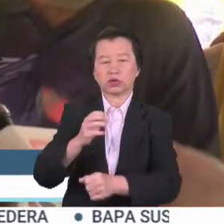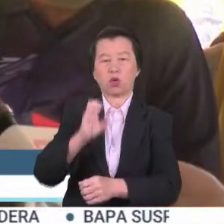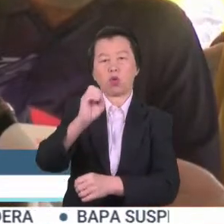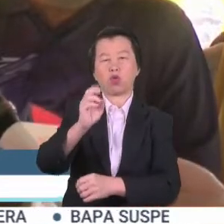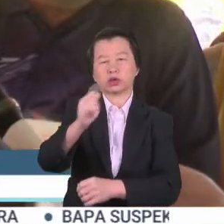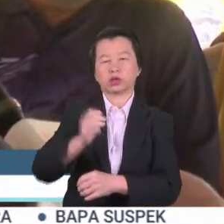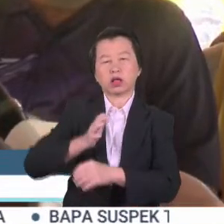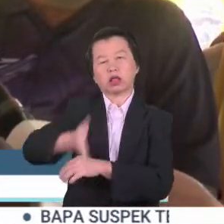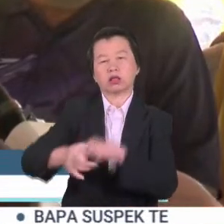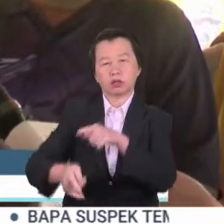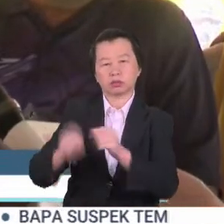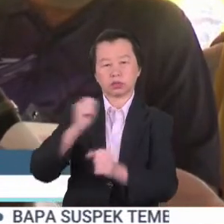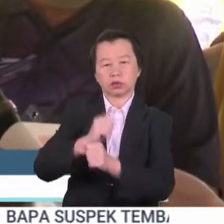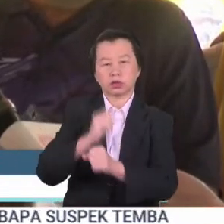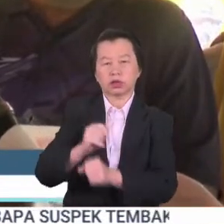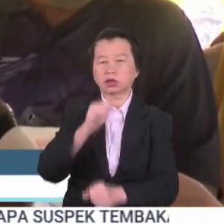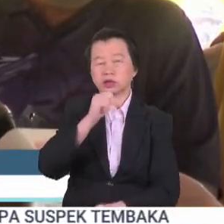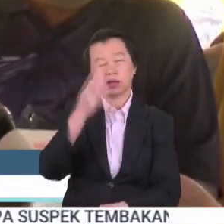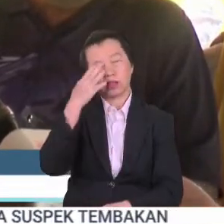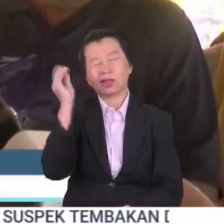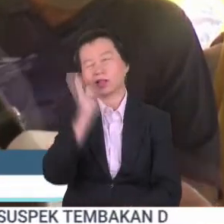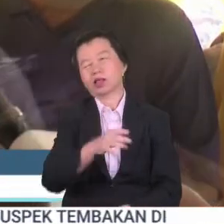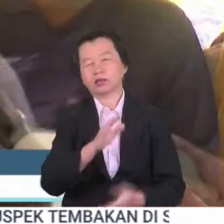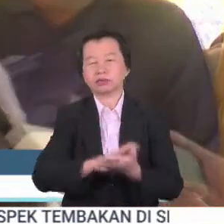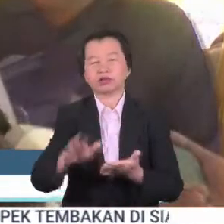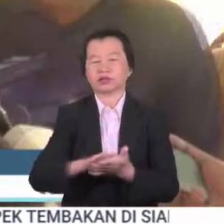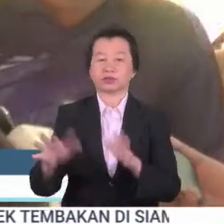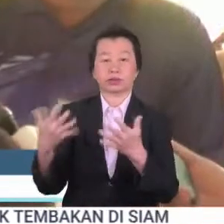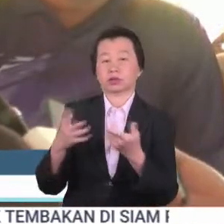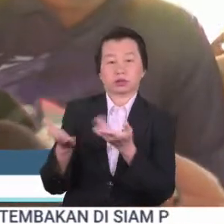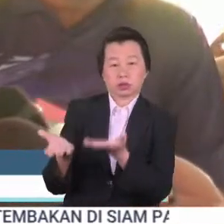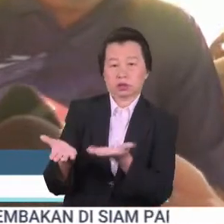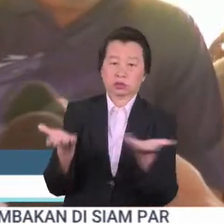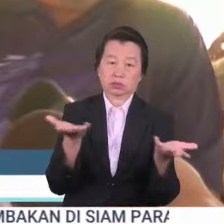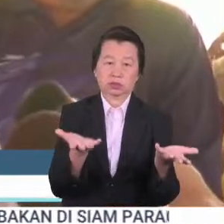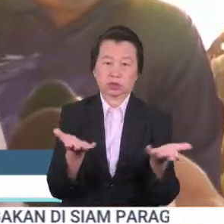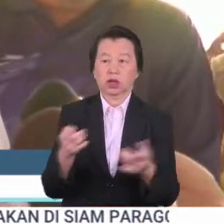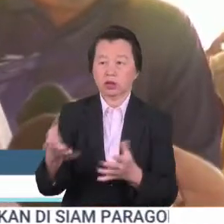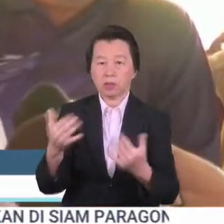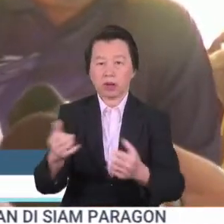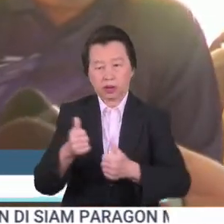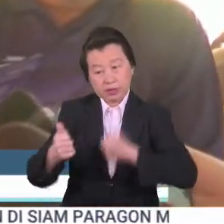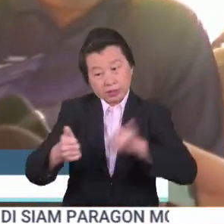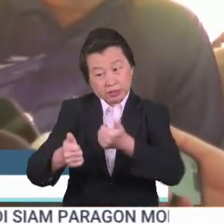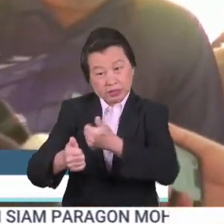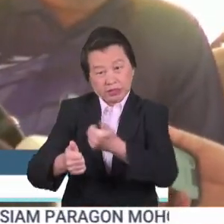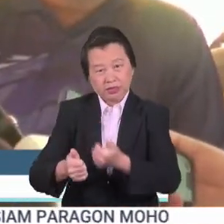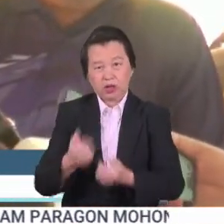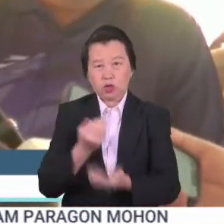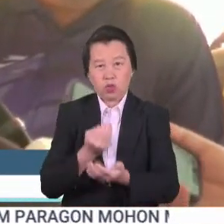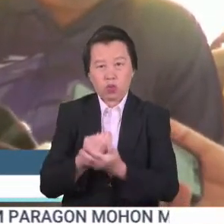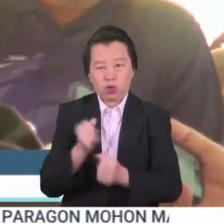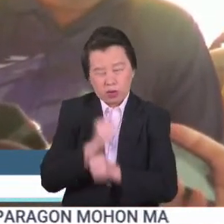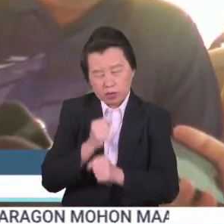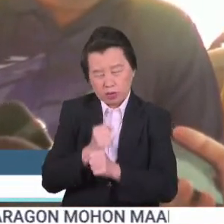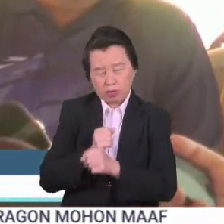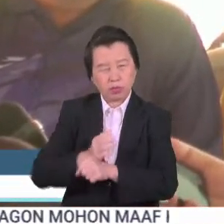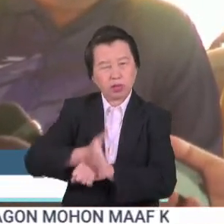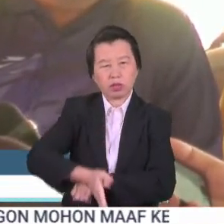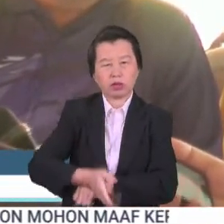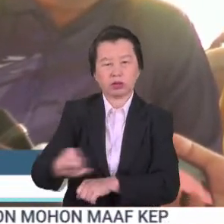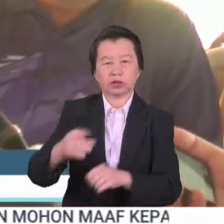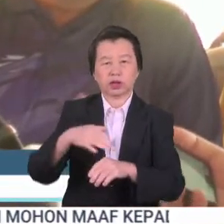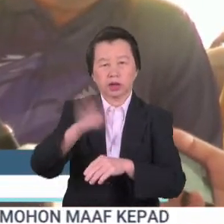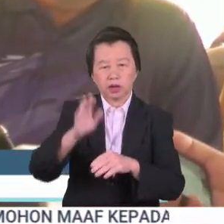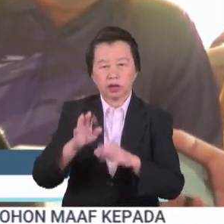sebagainya menyebabkan mereka tidak begitu pentingkan tentang kebersihan ialah disebabkan oleh mereka nak kejar dia punya output jadi dia dia